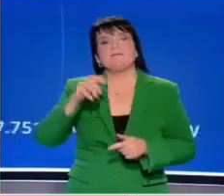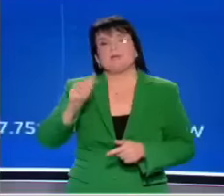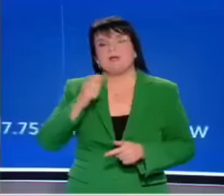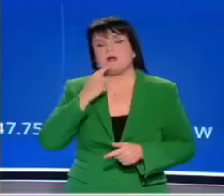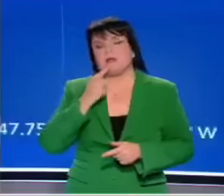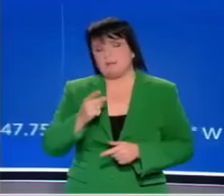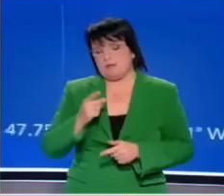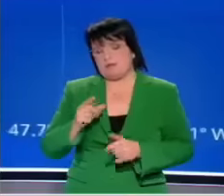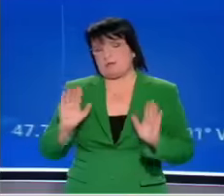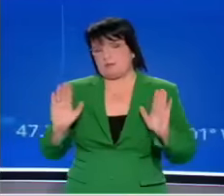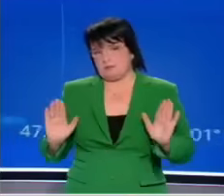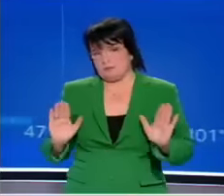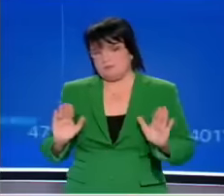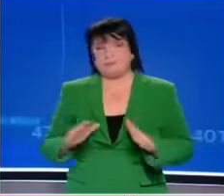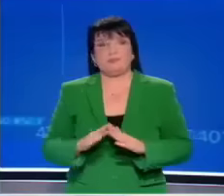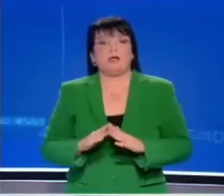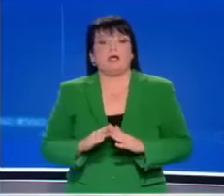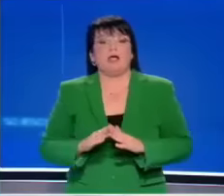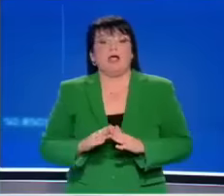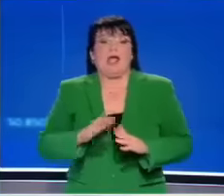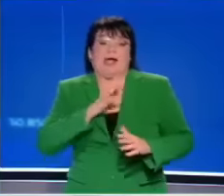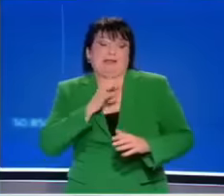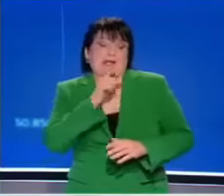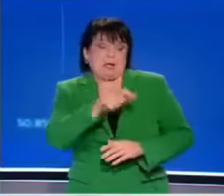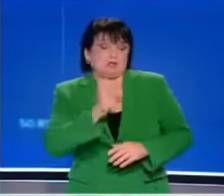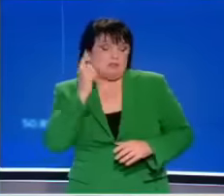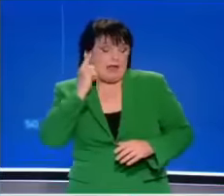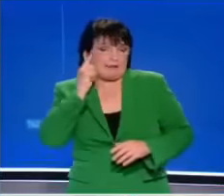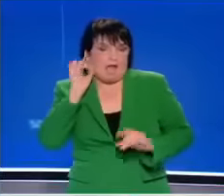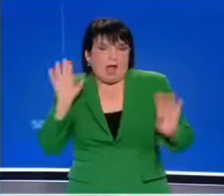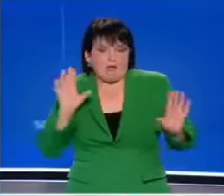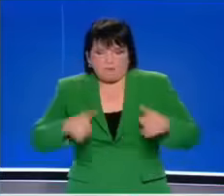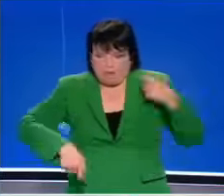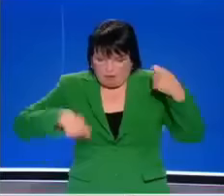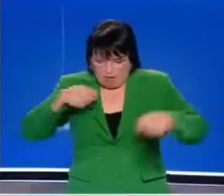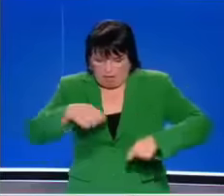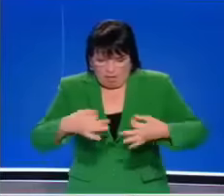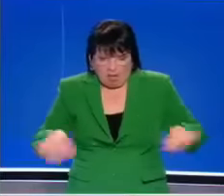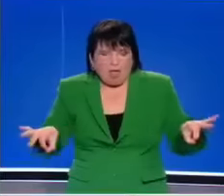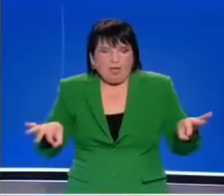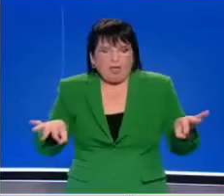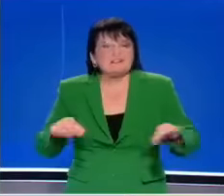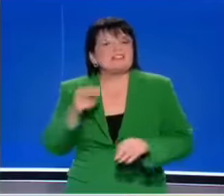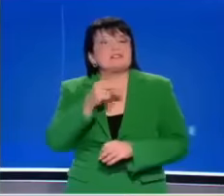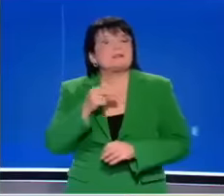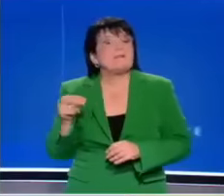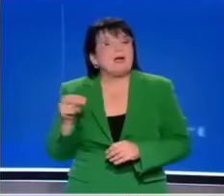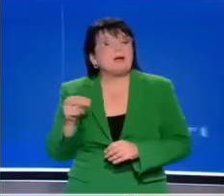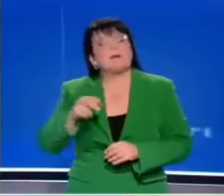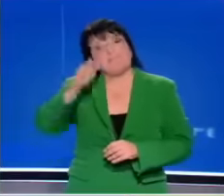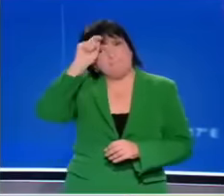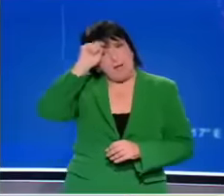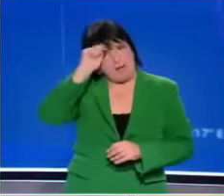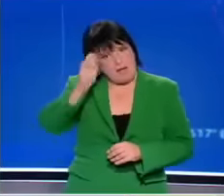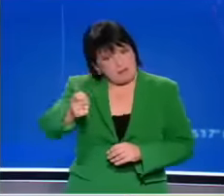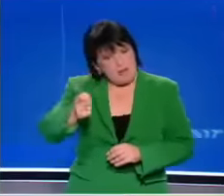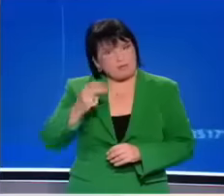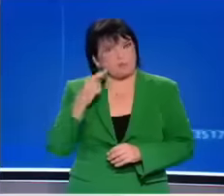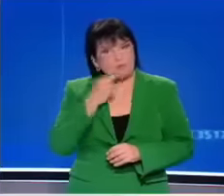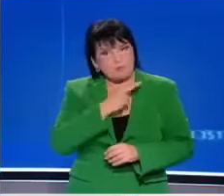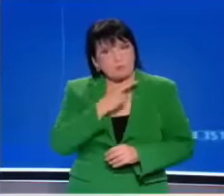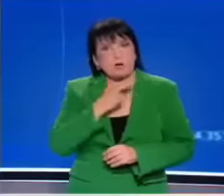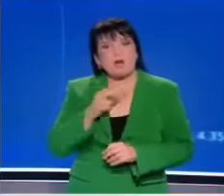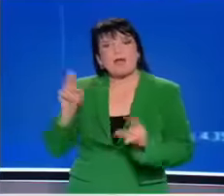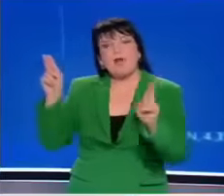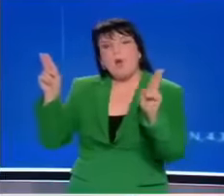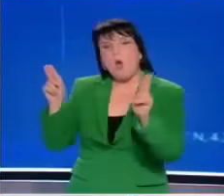μειωθεί το μόνο σημει τό λέει ότι δεν θα το δει ο καταναλωτής στην έπ αυτό λέει κβρ τι σημαίνει όμως τι σημαίνει λοπόν αυτό σημαίνει ότι παραδέχεται ότι υπάρχουν